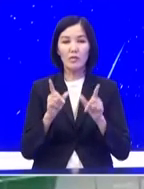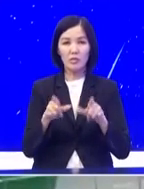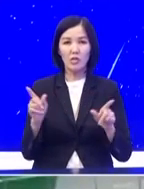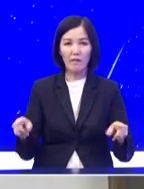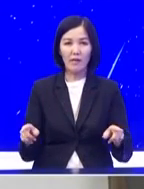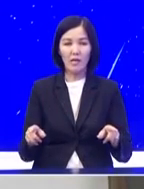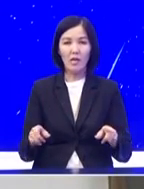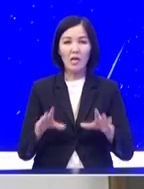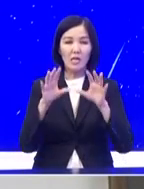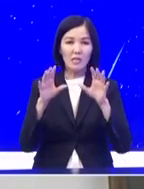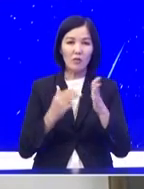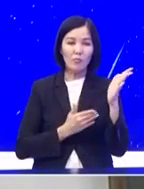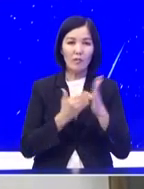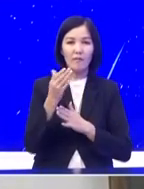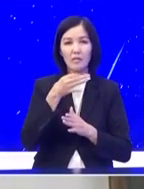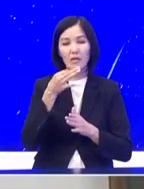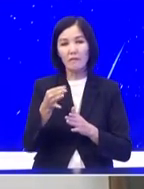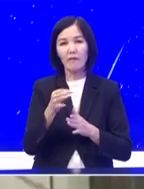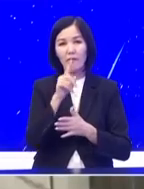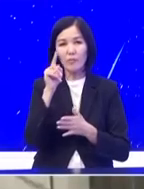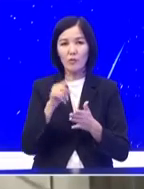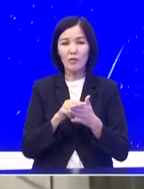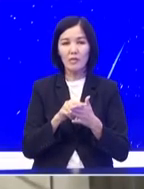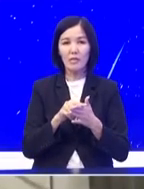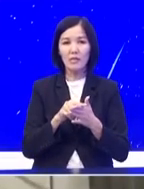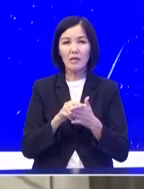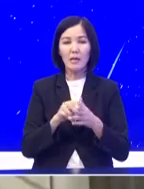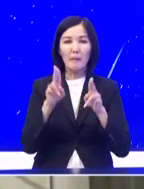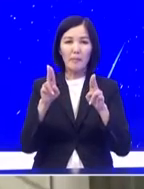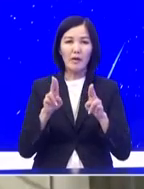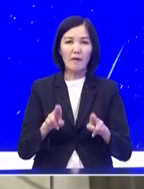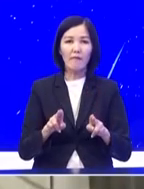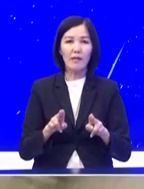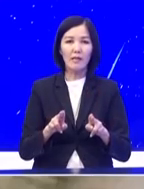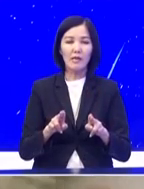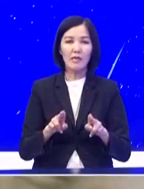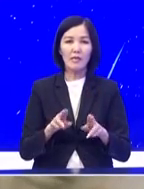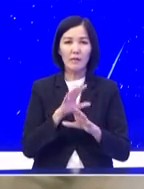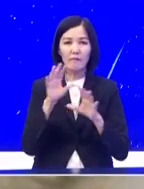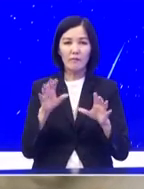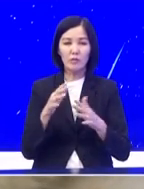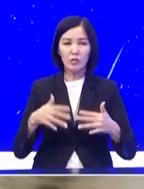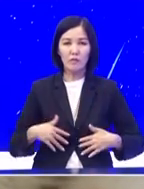человека. Закон повысит ответственность в этом вопросе, а также определит правила выгула и содержания животных.